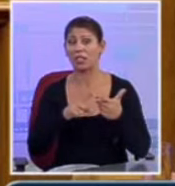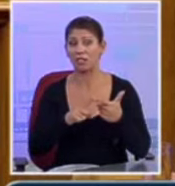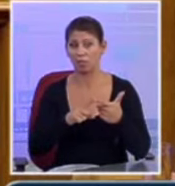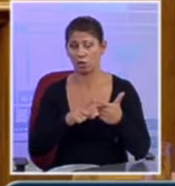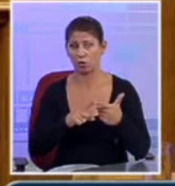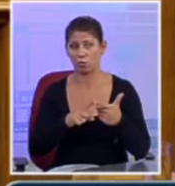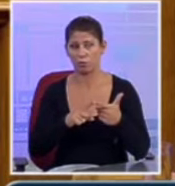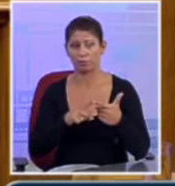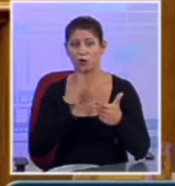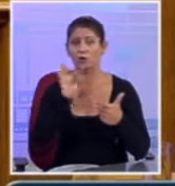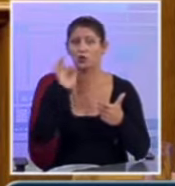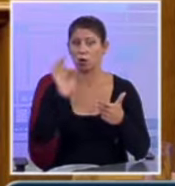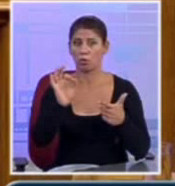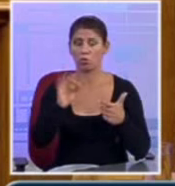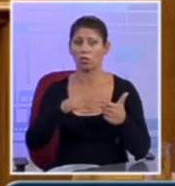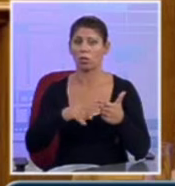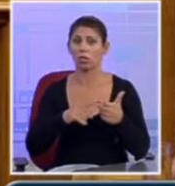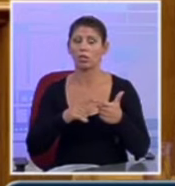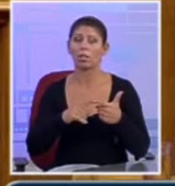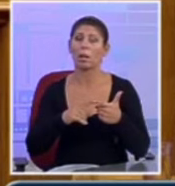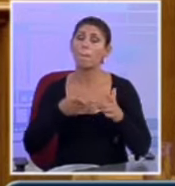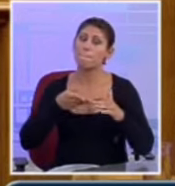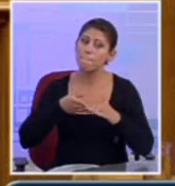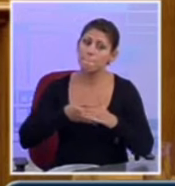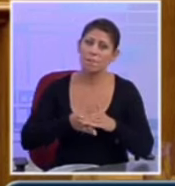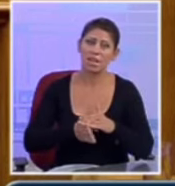δεύτερος στόχος είναι μέσα από